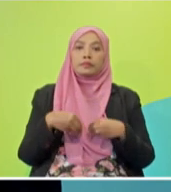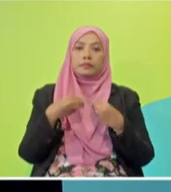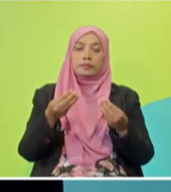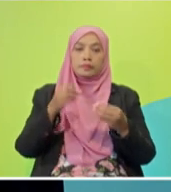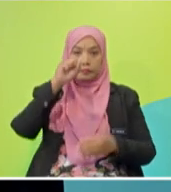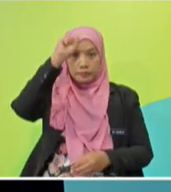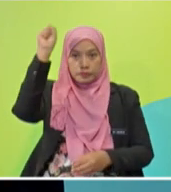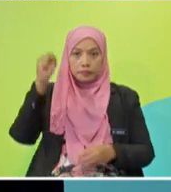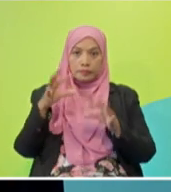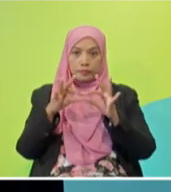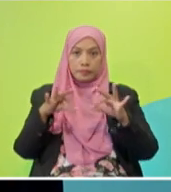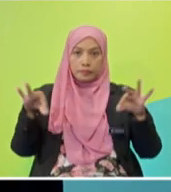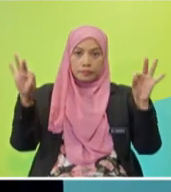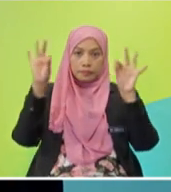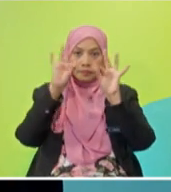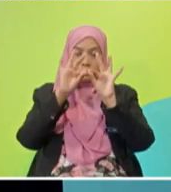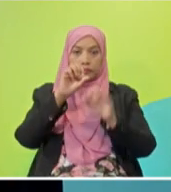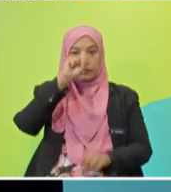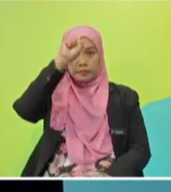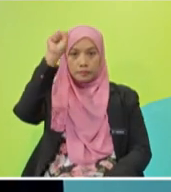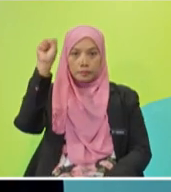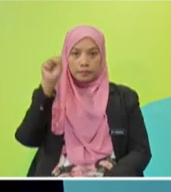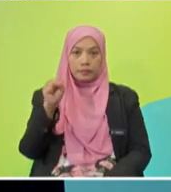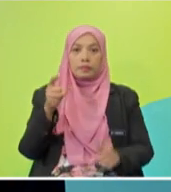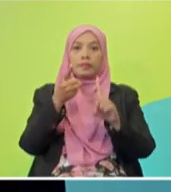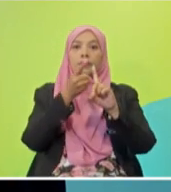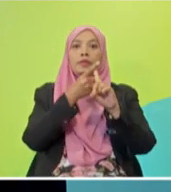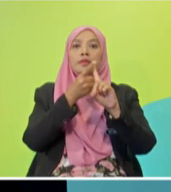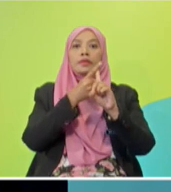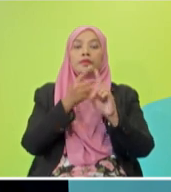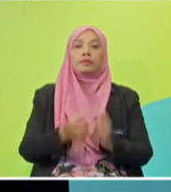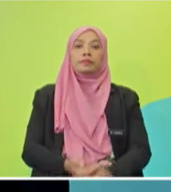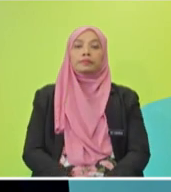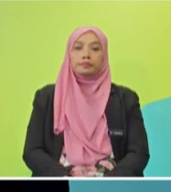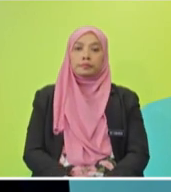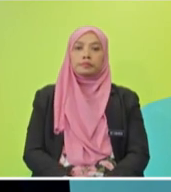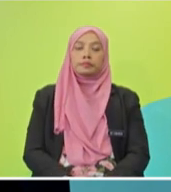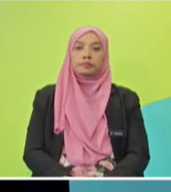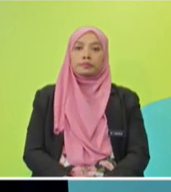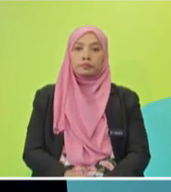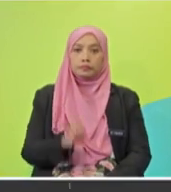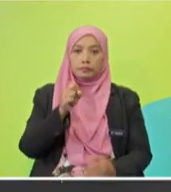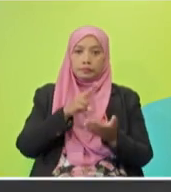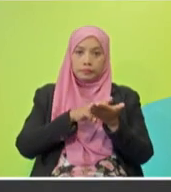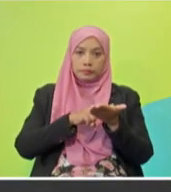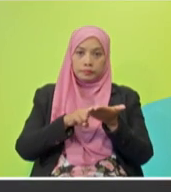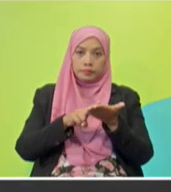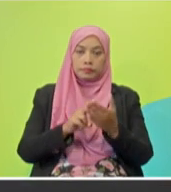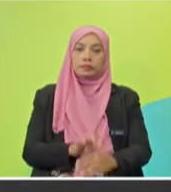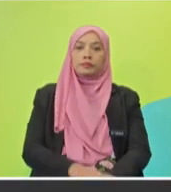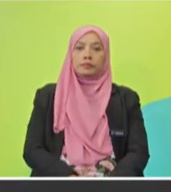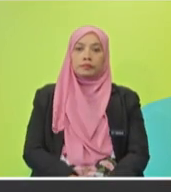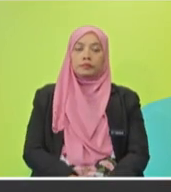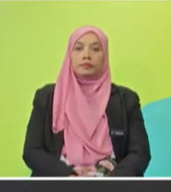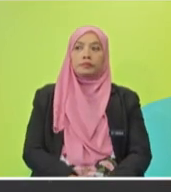kan. Yeah. Okey, kita teruskan dengan soalan pertama kita. Baik. Tengok. Jom selesai. Tahir membayar RM